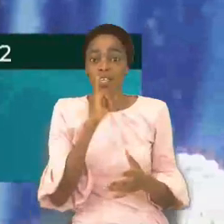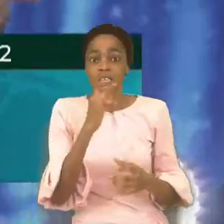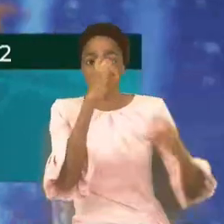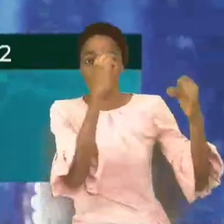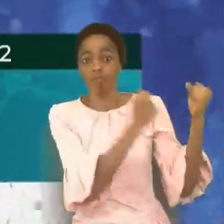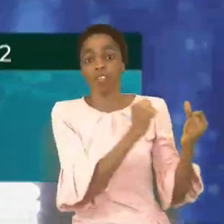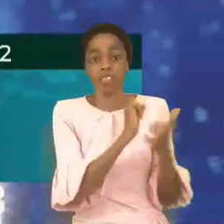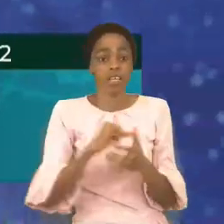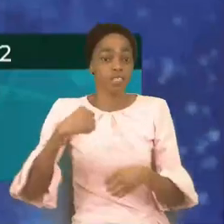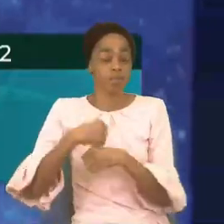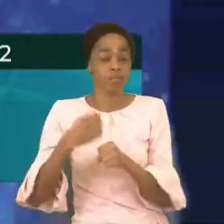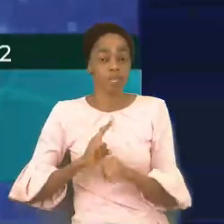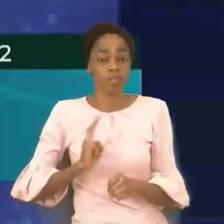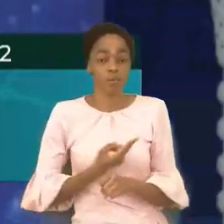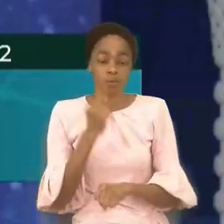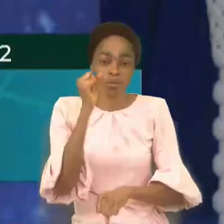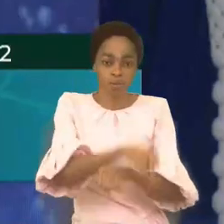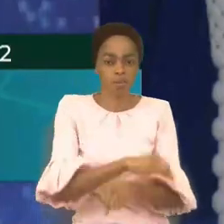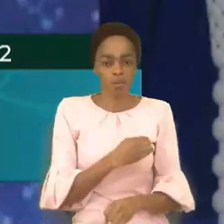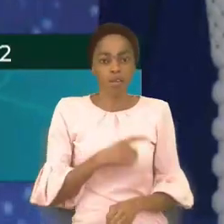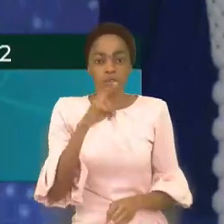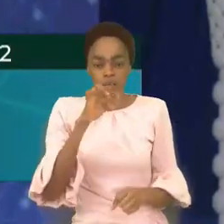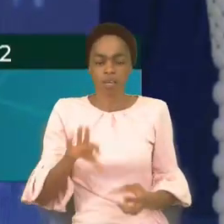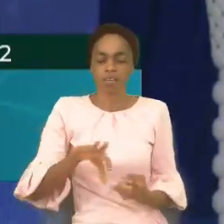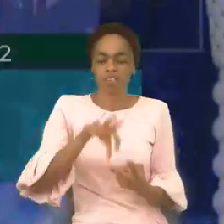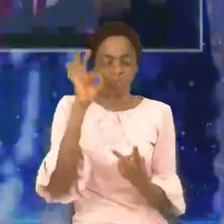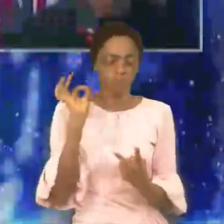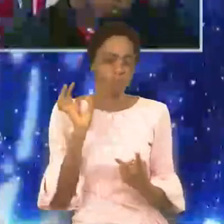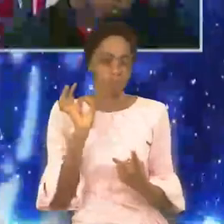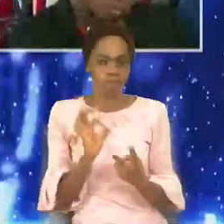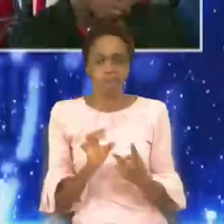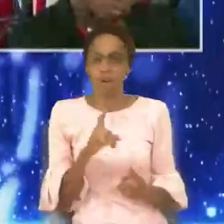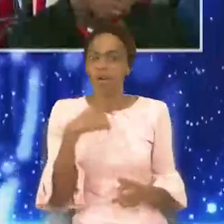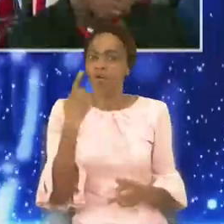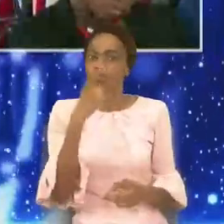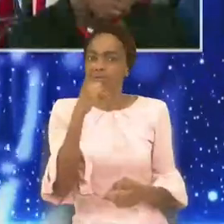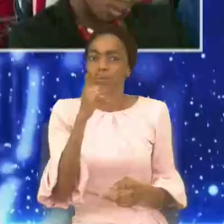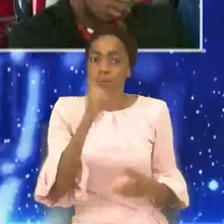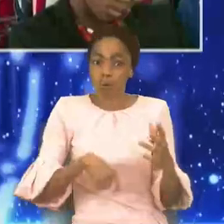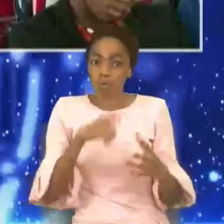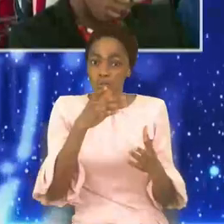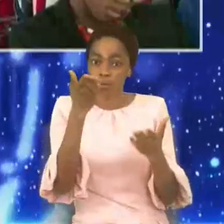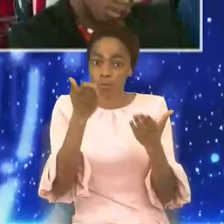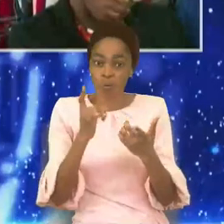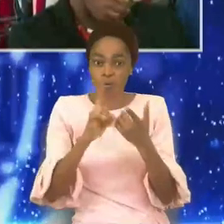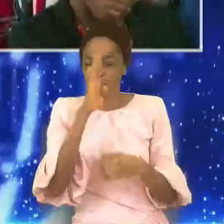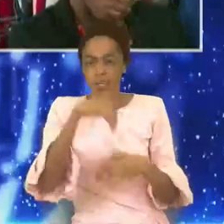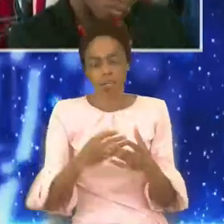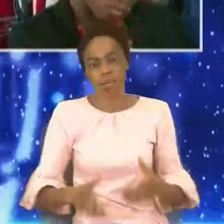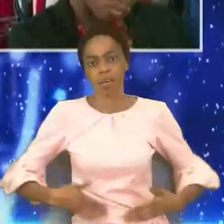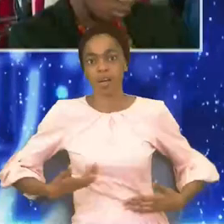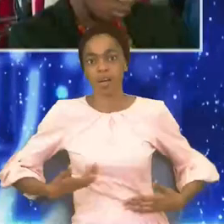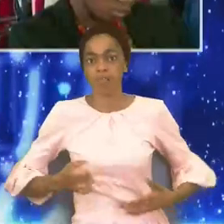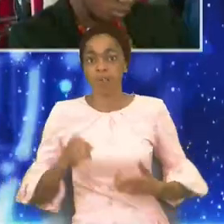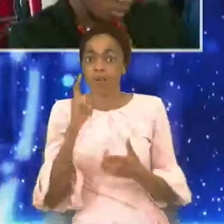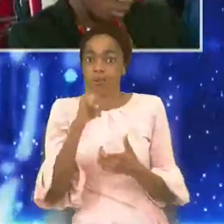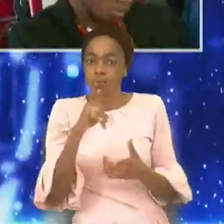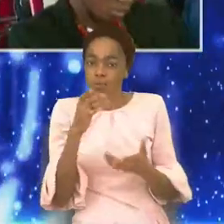être des vainqueurs. Et tu peux faire ton choix. Qui veux-tu être dans la vie? Est-ce que tu veux